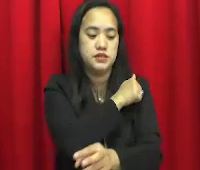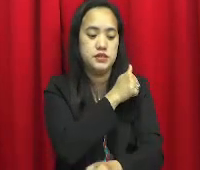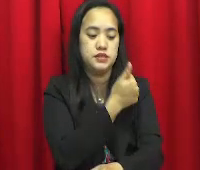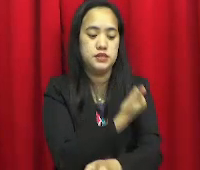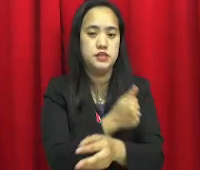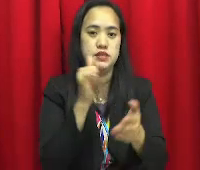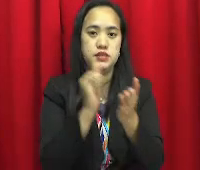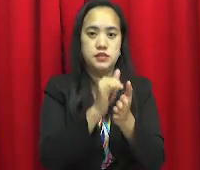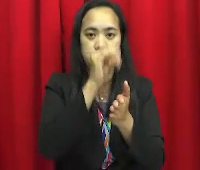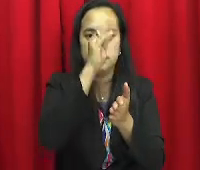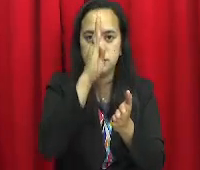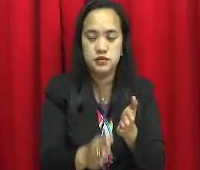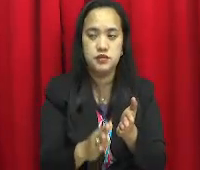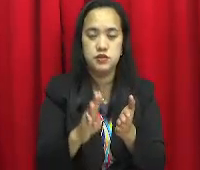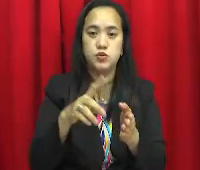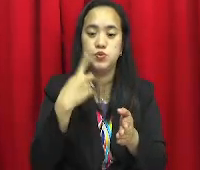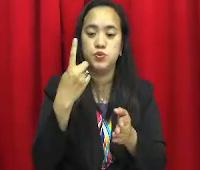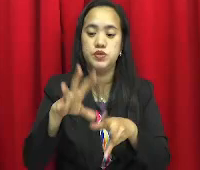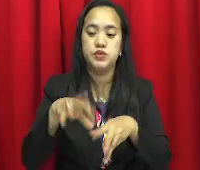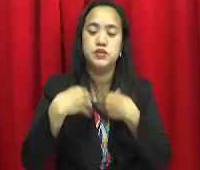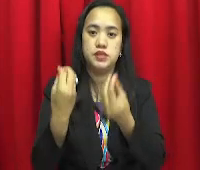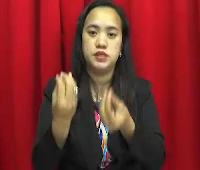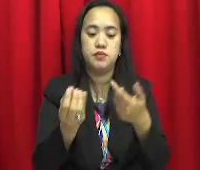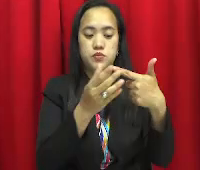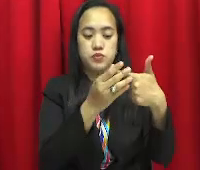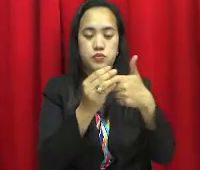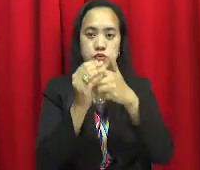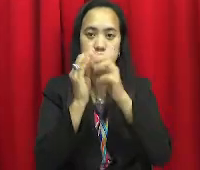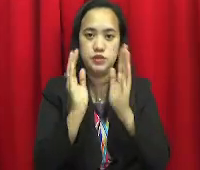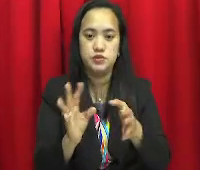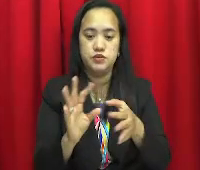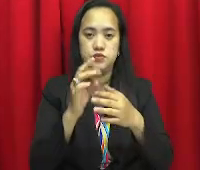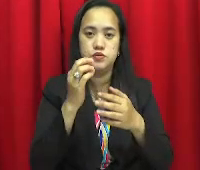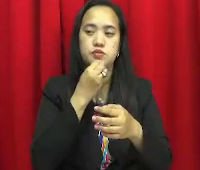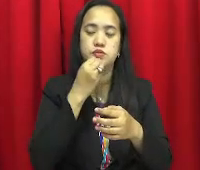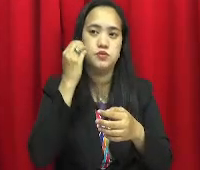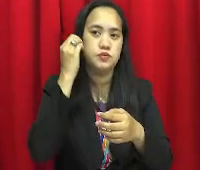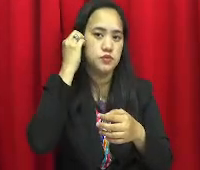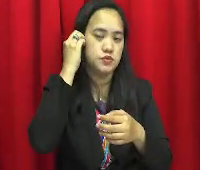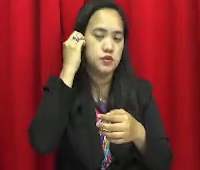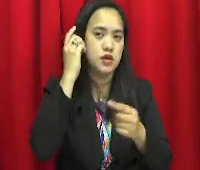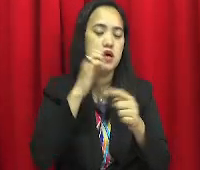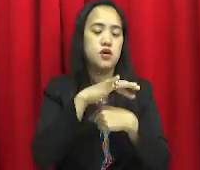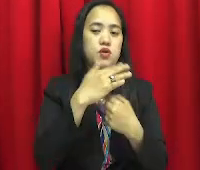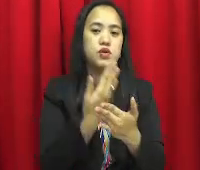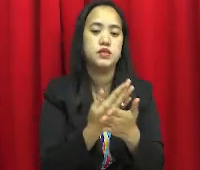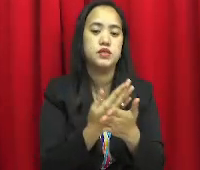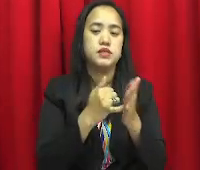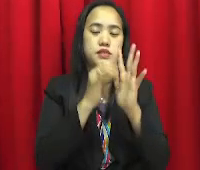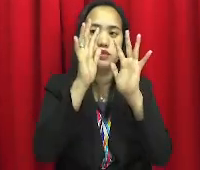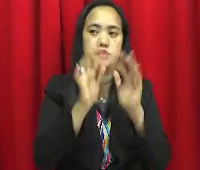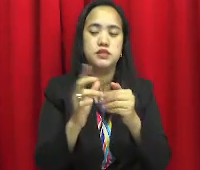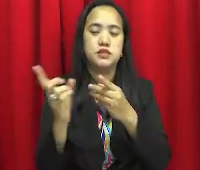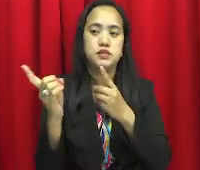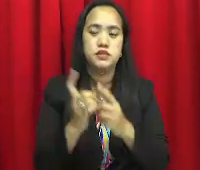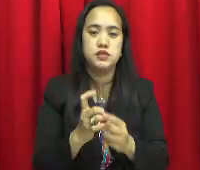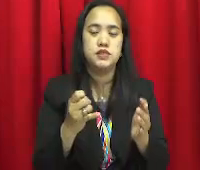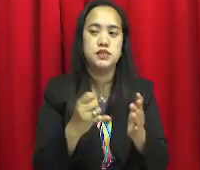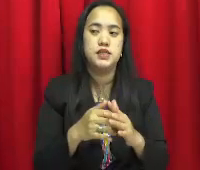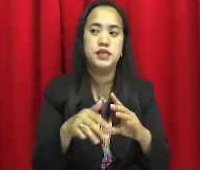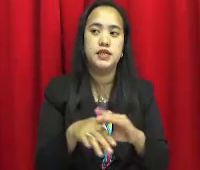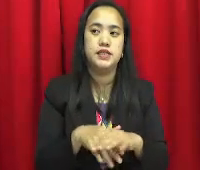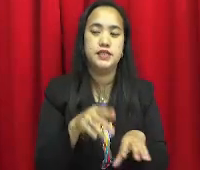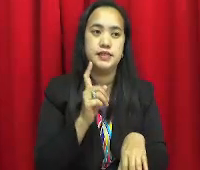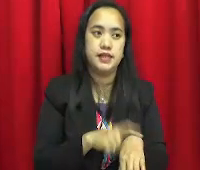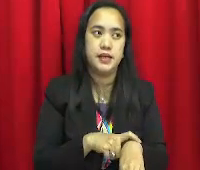ating asawa, sa leadership ng ating asawa. And lahat ng yan ay magiging maayos in time. Amen. Oh.